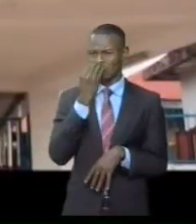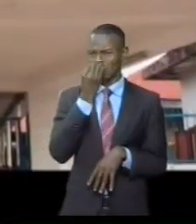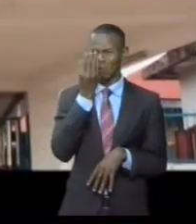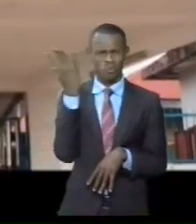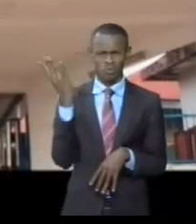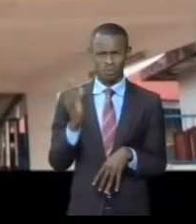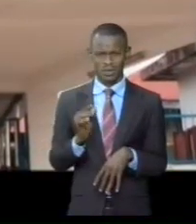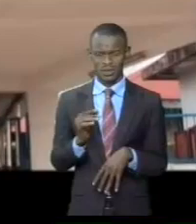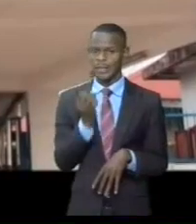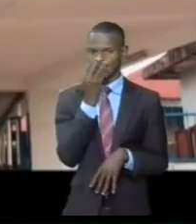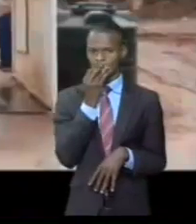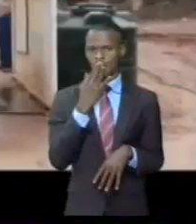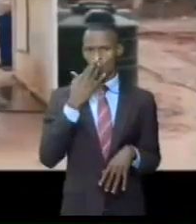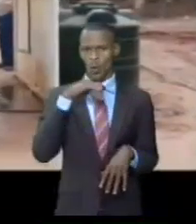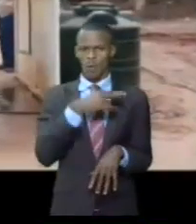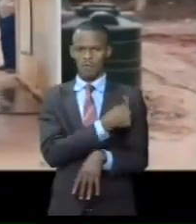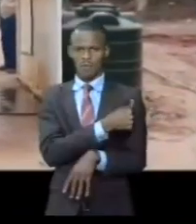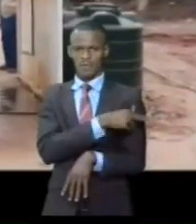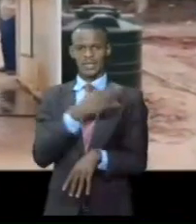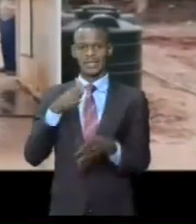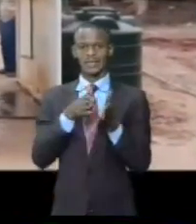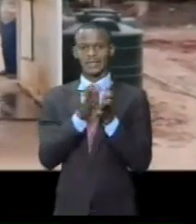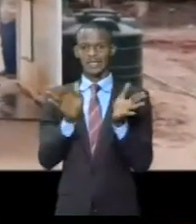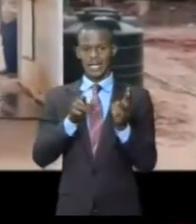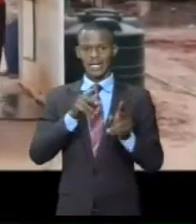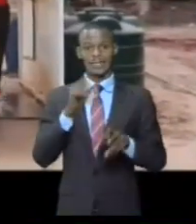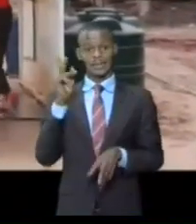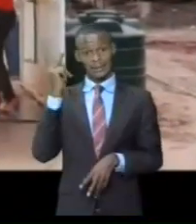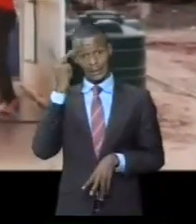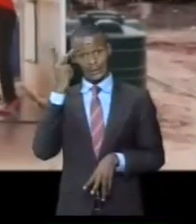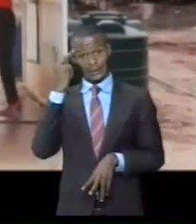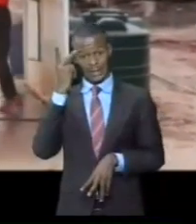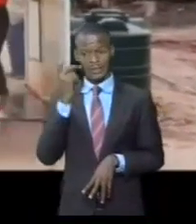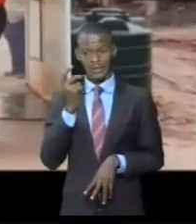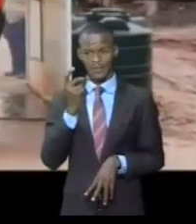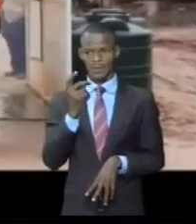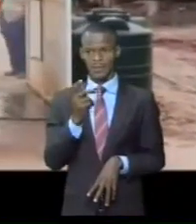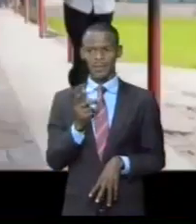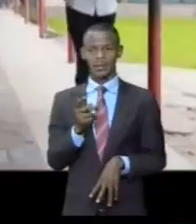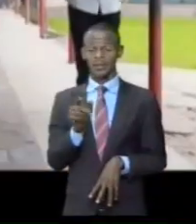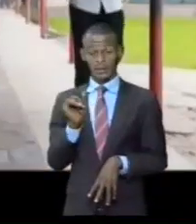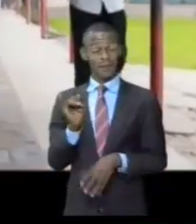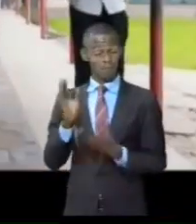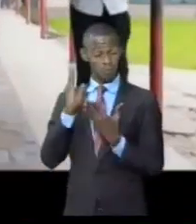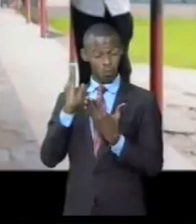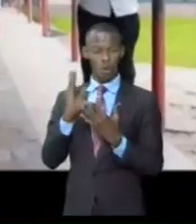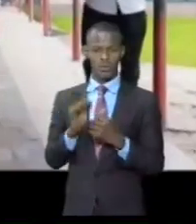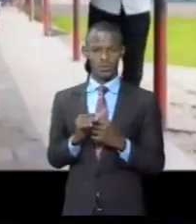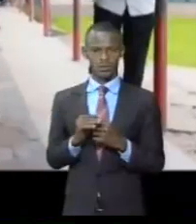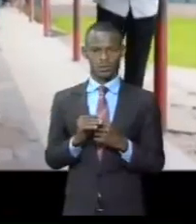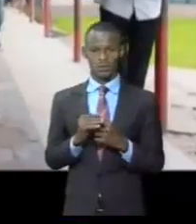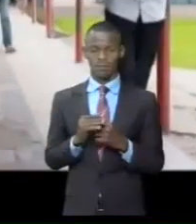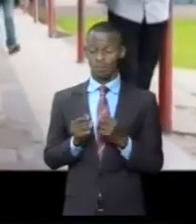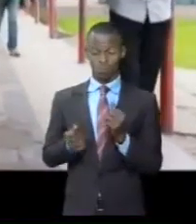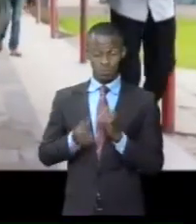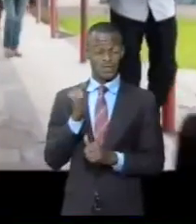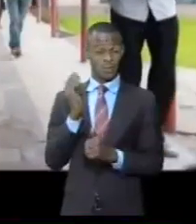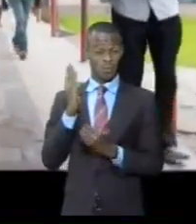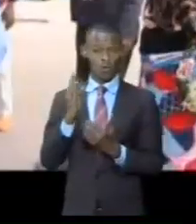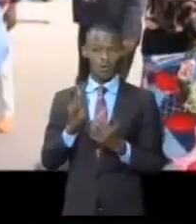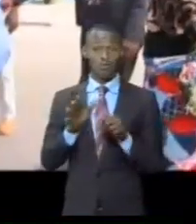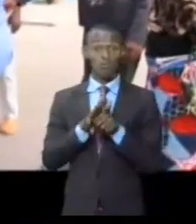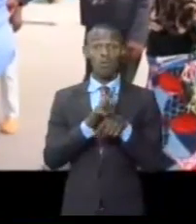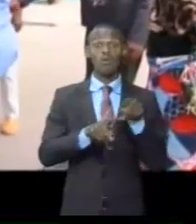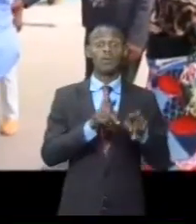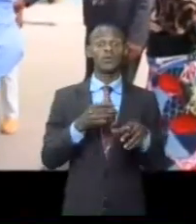général de référence de Kinshasa, ex-Mamayemo par exemple, occupe une place centrale dans le dispositif de soins dans la capitale de la